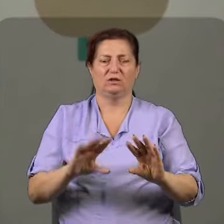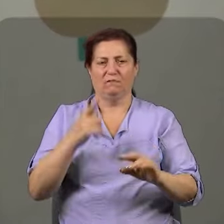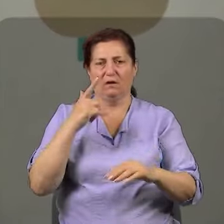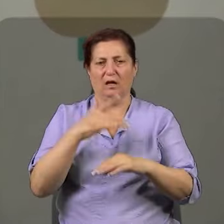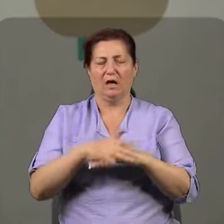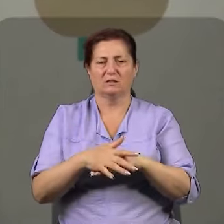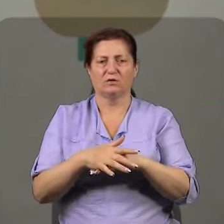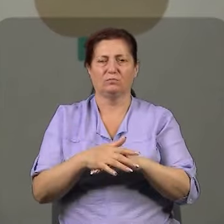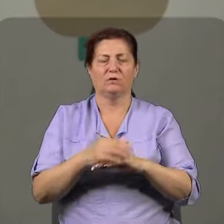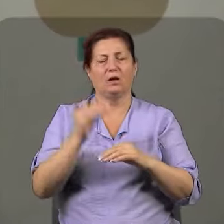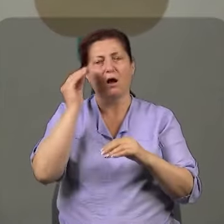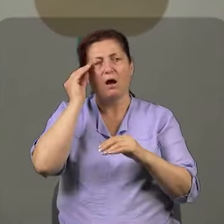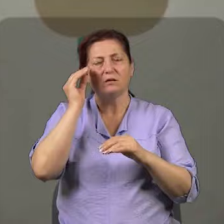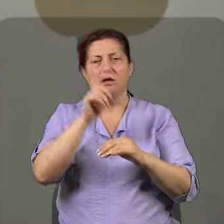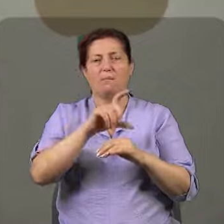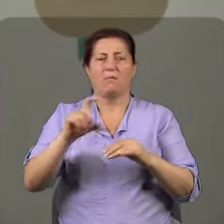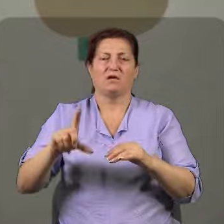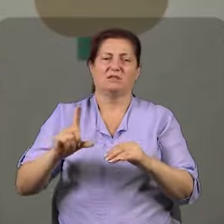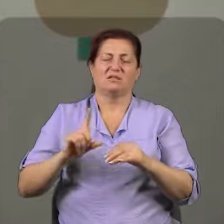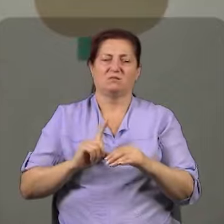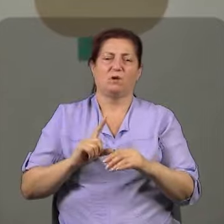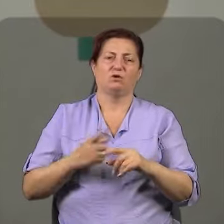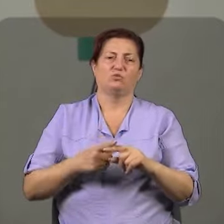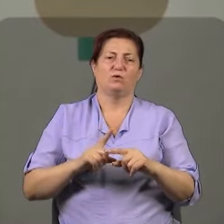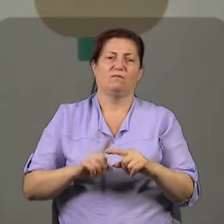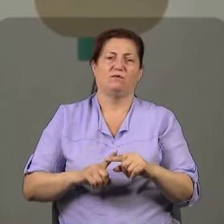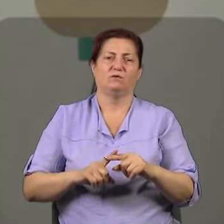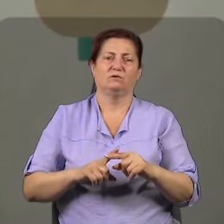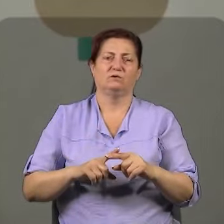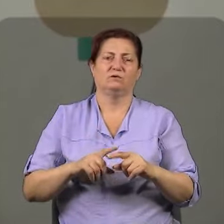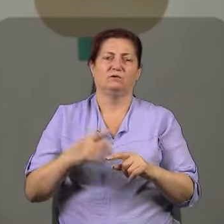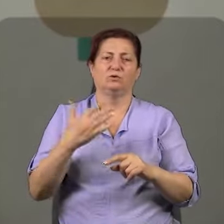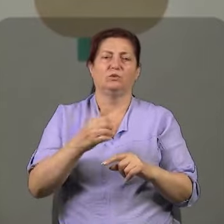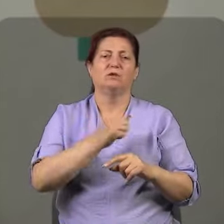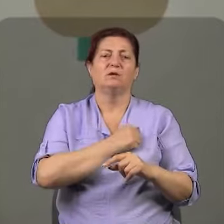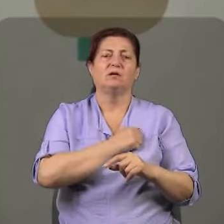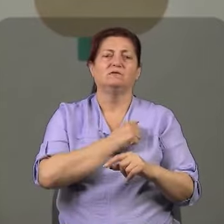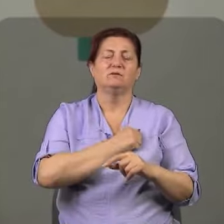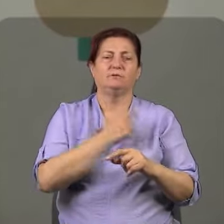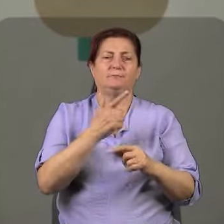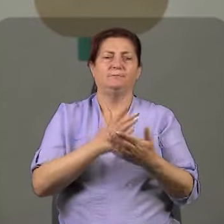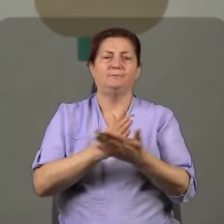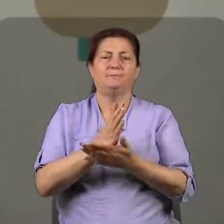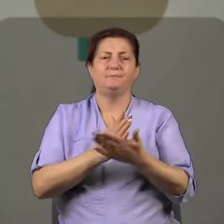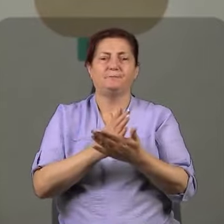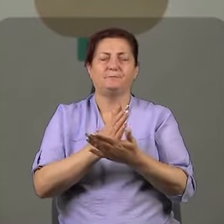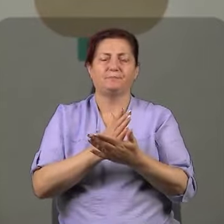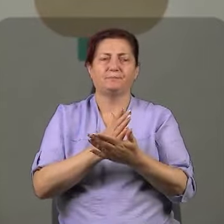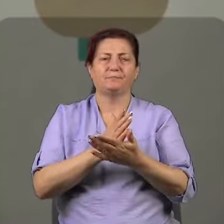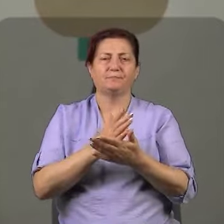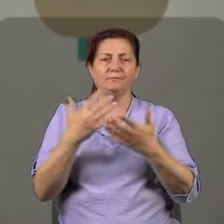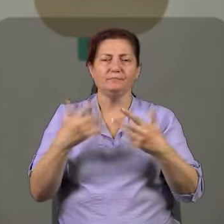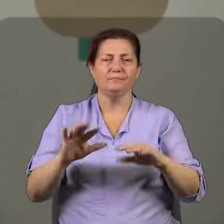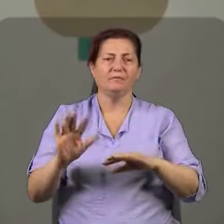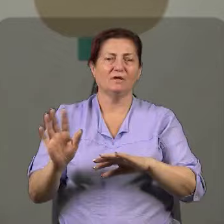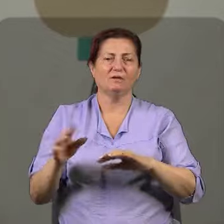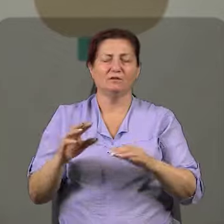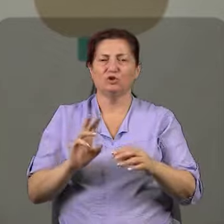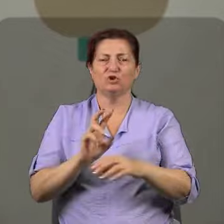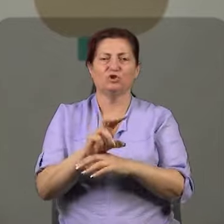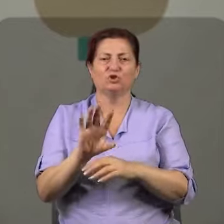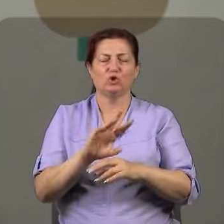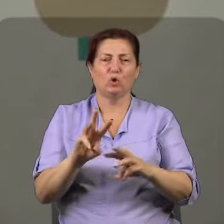կարծես թե մարդիկ սպասում են, որ այն ռազմավարությունը, որ պետք է արդեն մի քանի տարի է գրի, բայց չի գրում ԿԳՄՍ նախարարությունը,